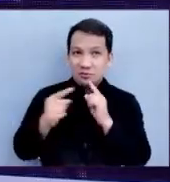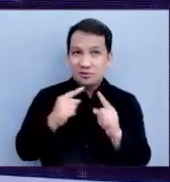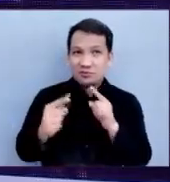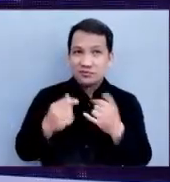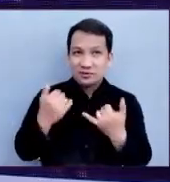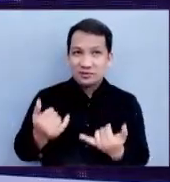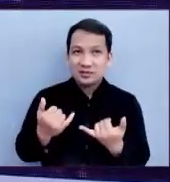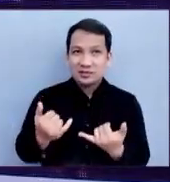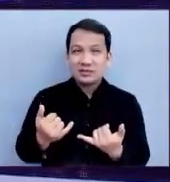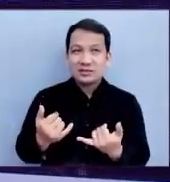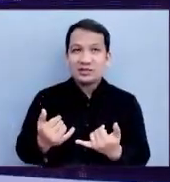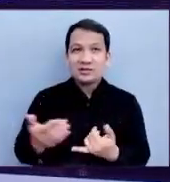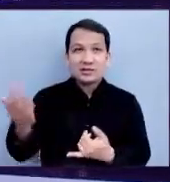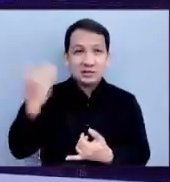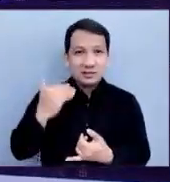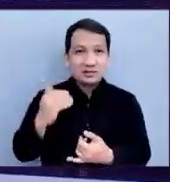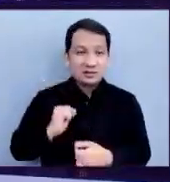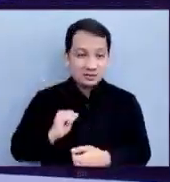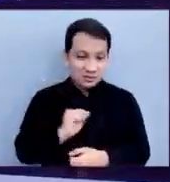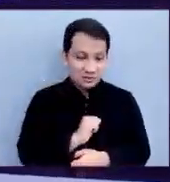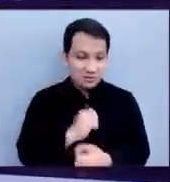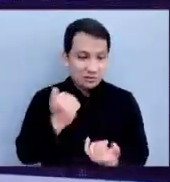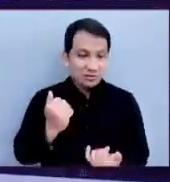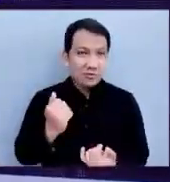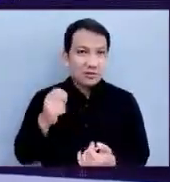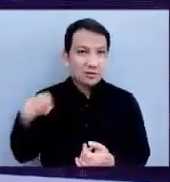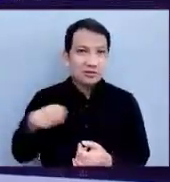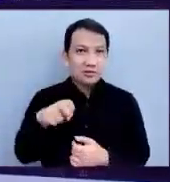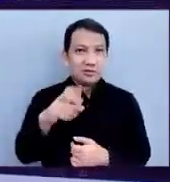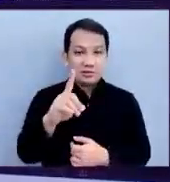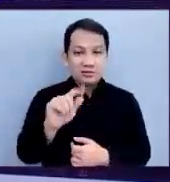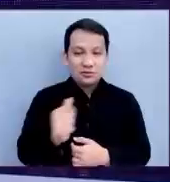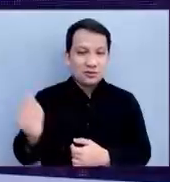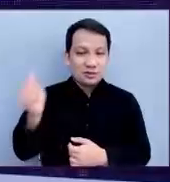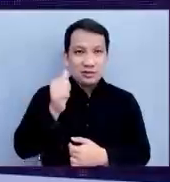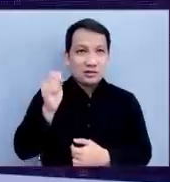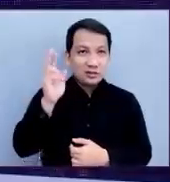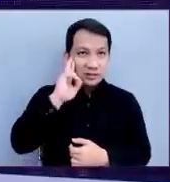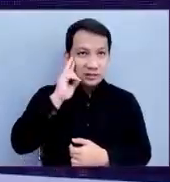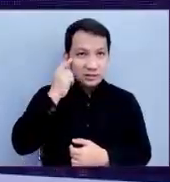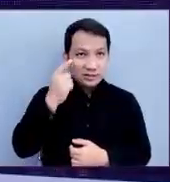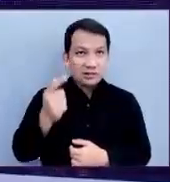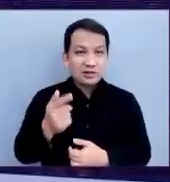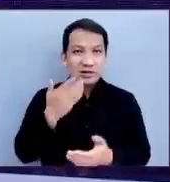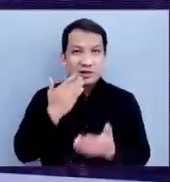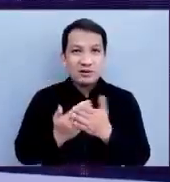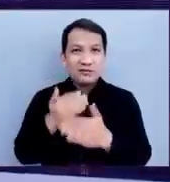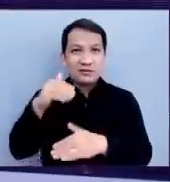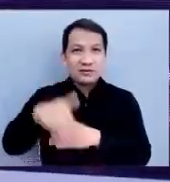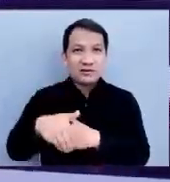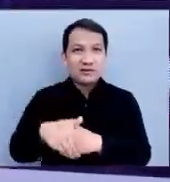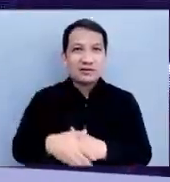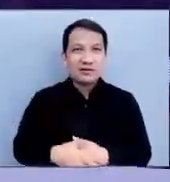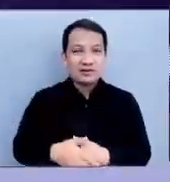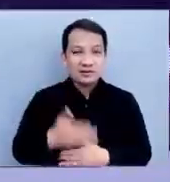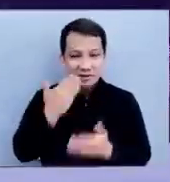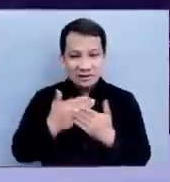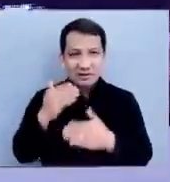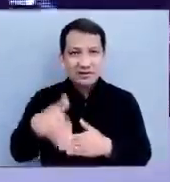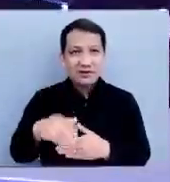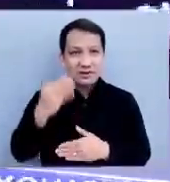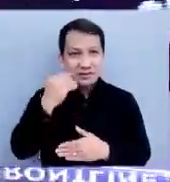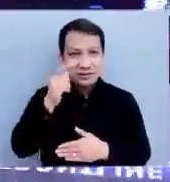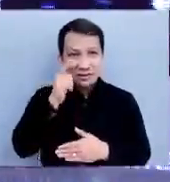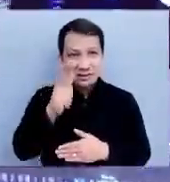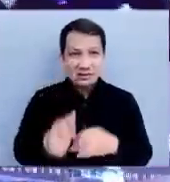Nakakausap natin si dating Senator at dating Tourism Secretary Richard Gordon. Magandang gabi po sa inyo, Senator. Si Mayan at